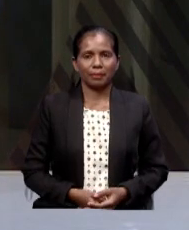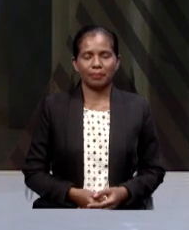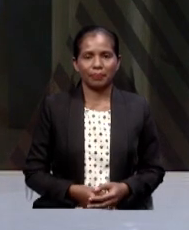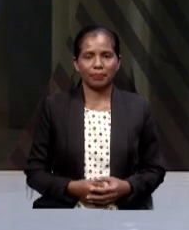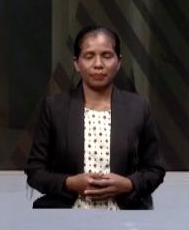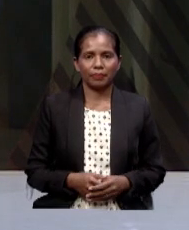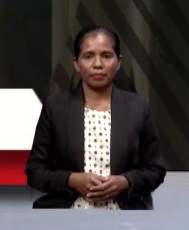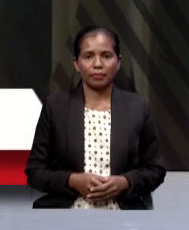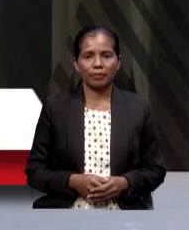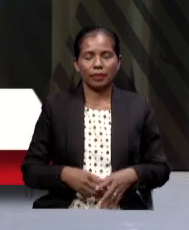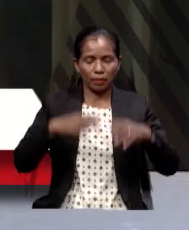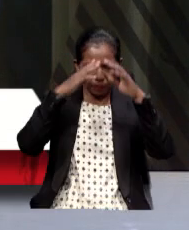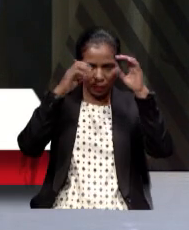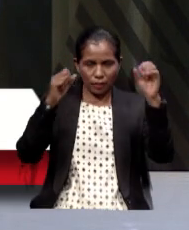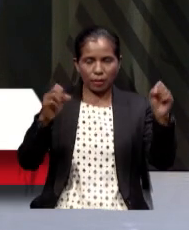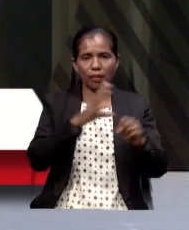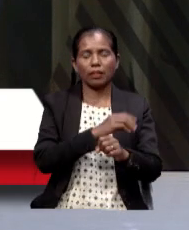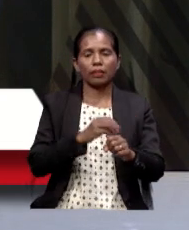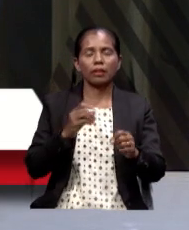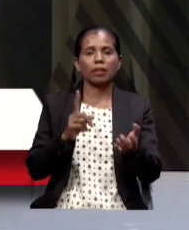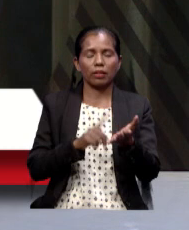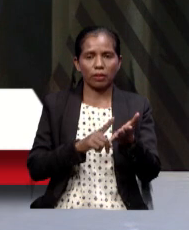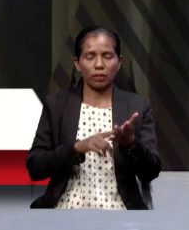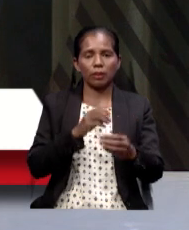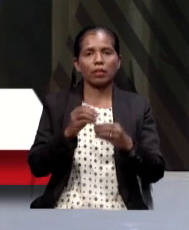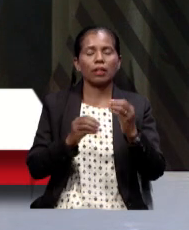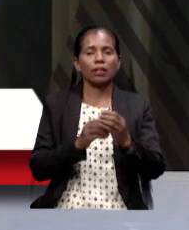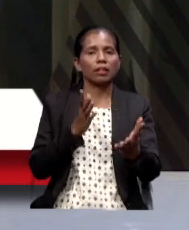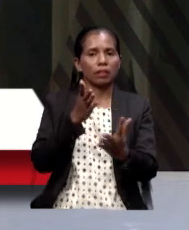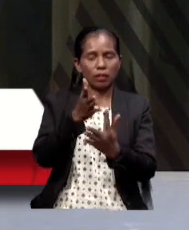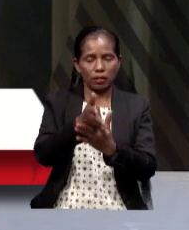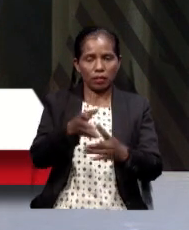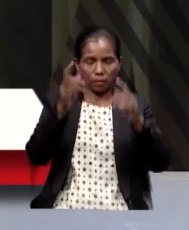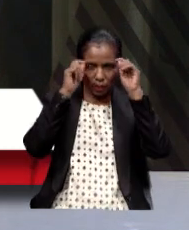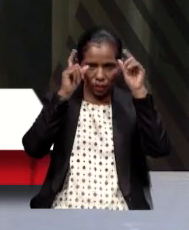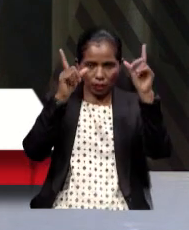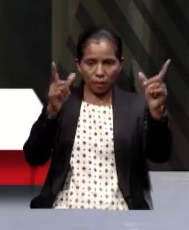Presiden Republik Indonesia diikuti oleh sang Timor lested